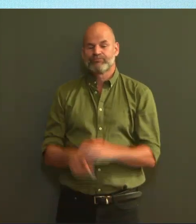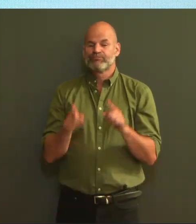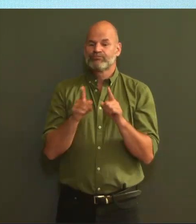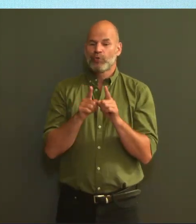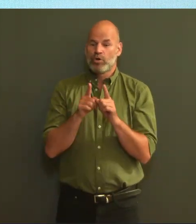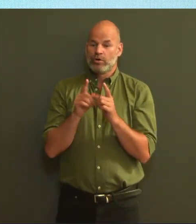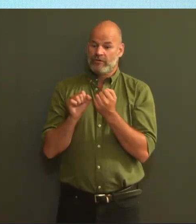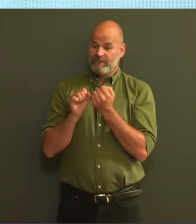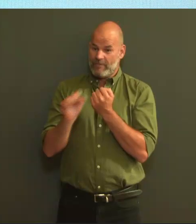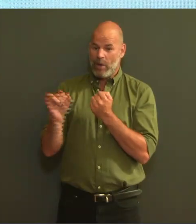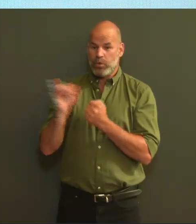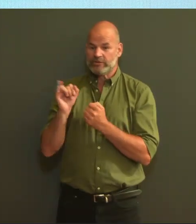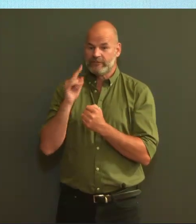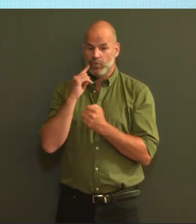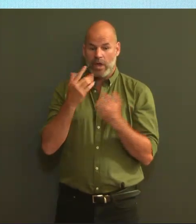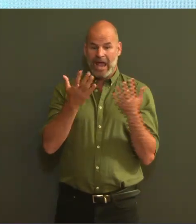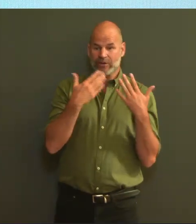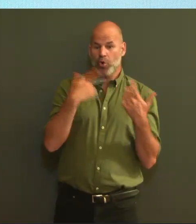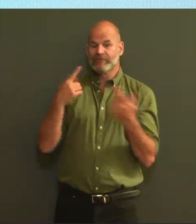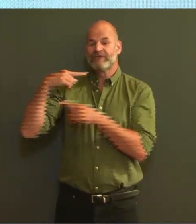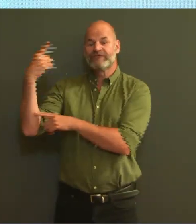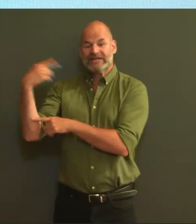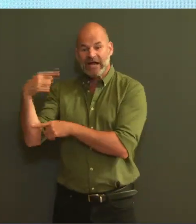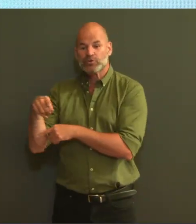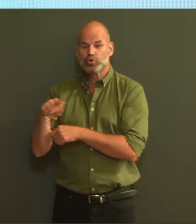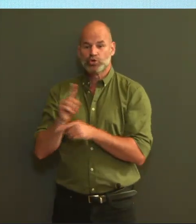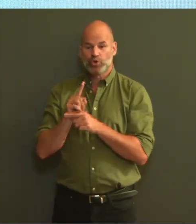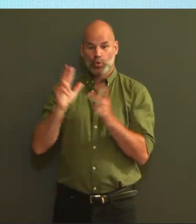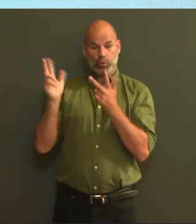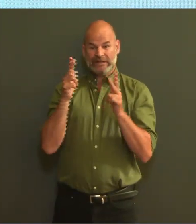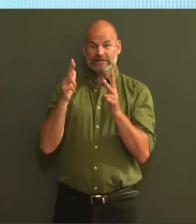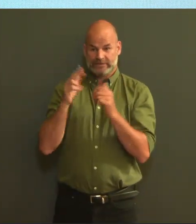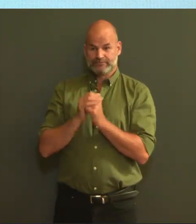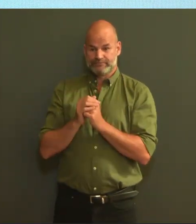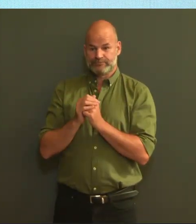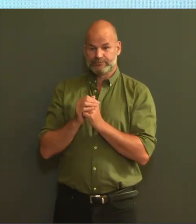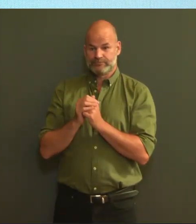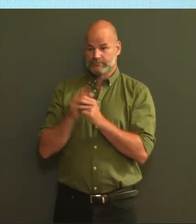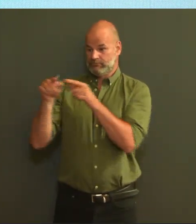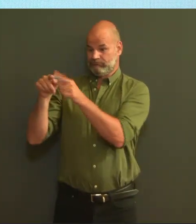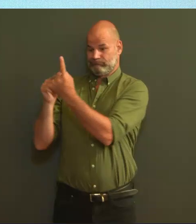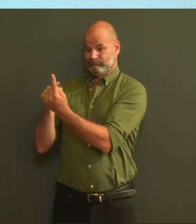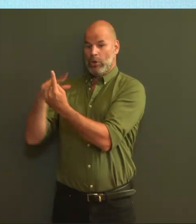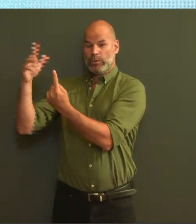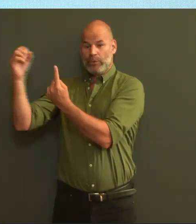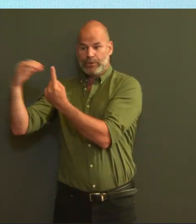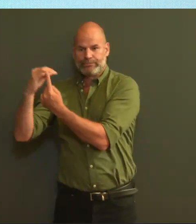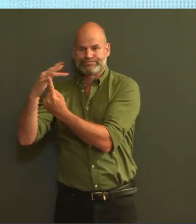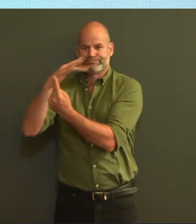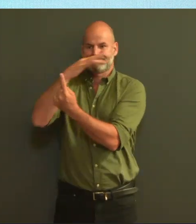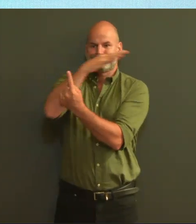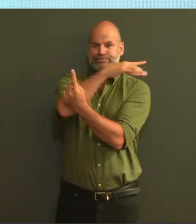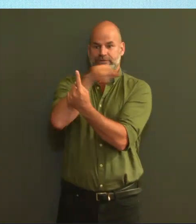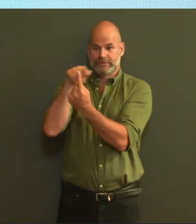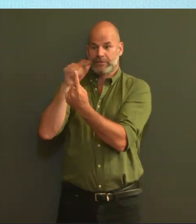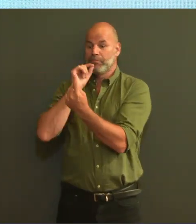verschillende personen. Een te sterke luchtstroom kan druppels immers verder doen verspreiden. De ventilator